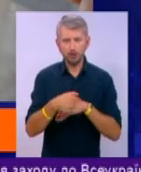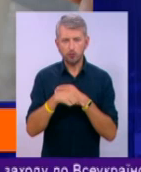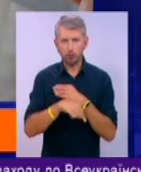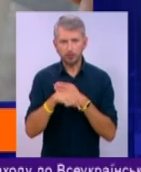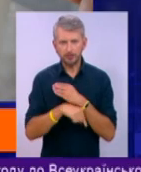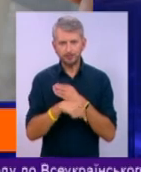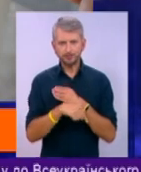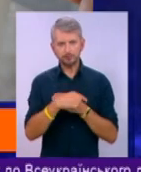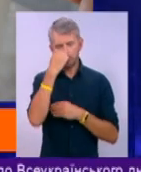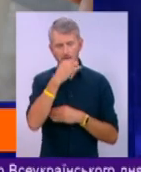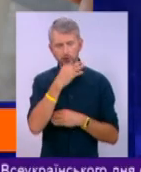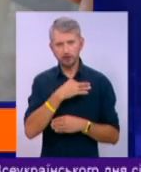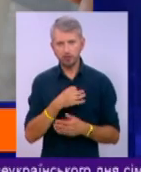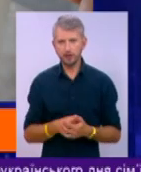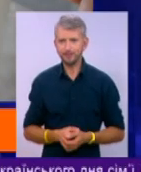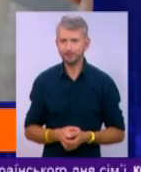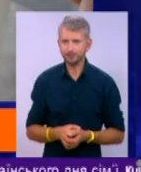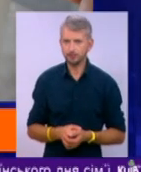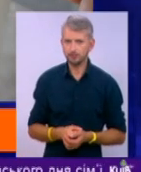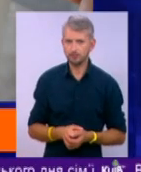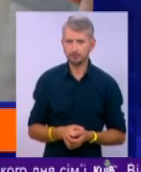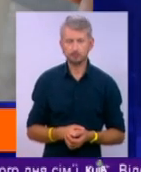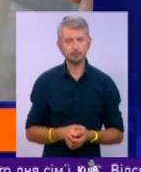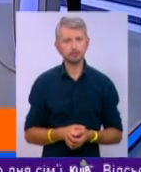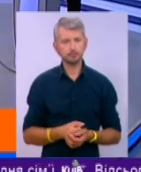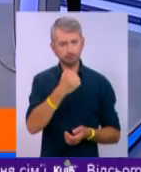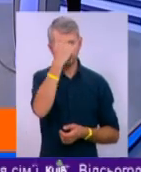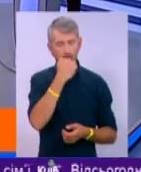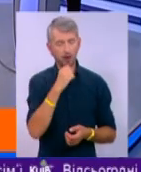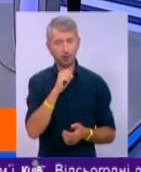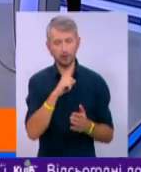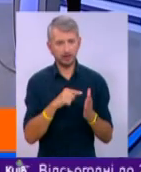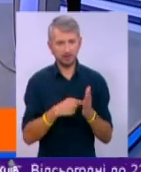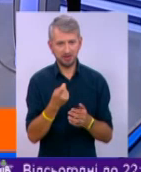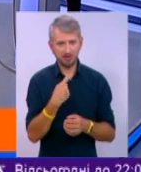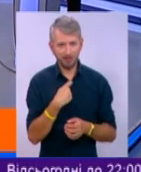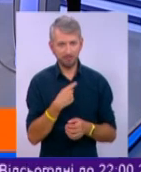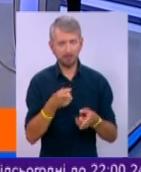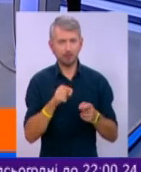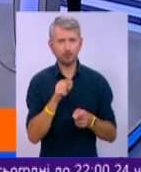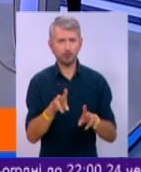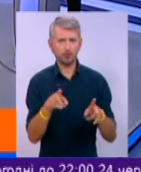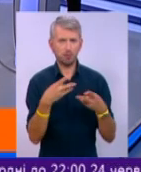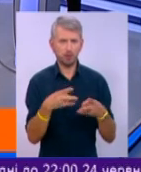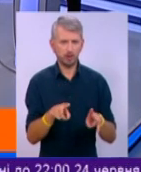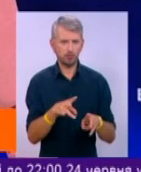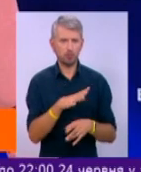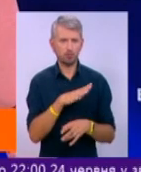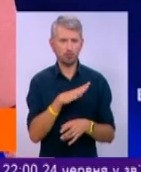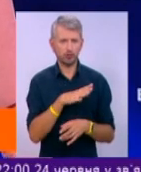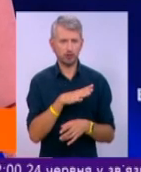корупцію? Дякую за відповідь. Дякую. Дякую за запитання. Ну, насправді тут не потрібно бути